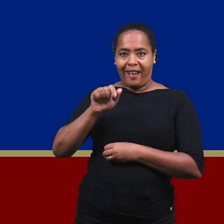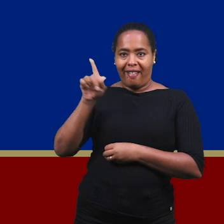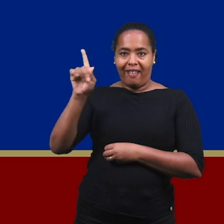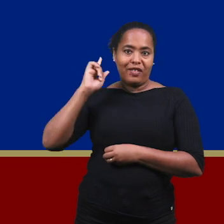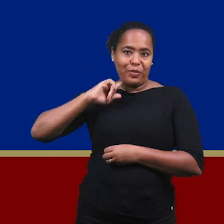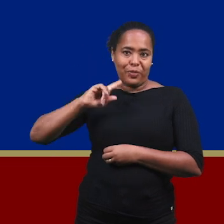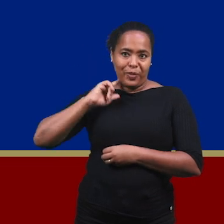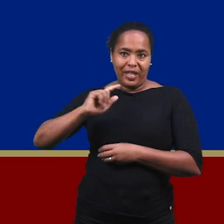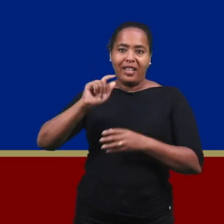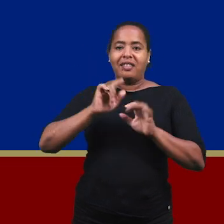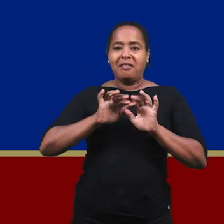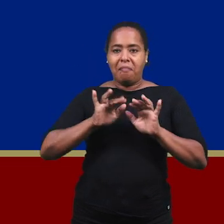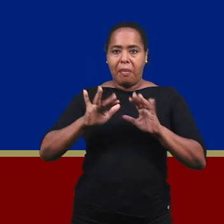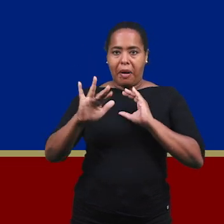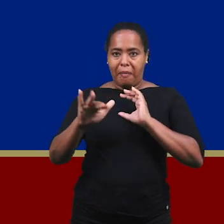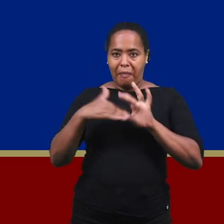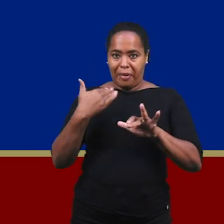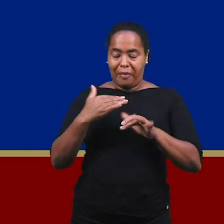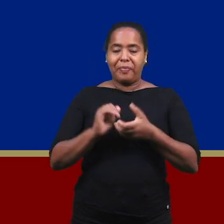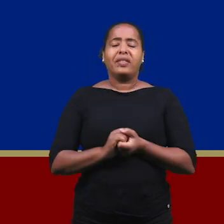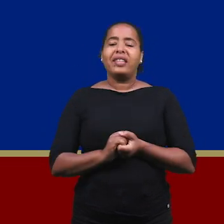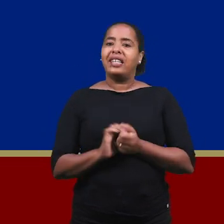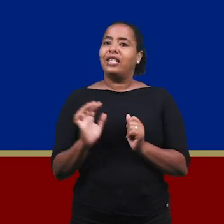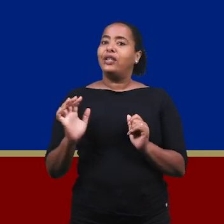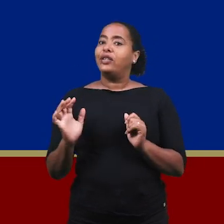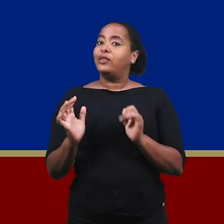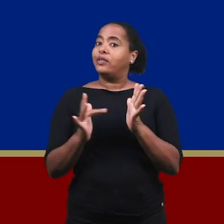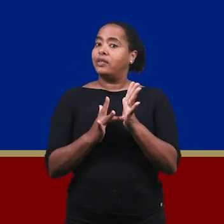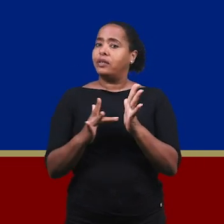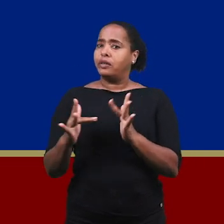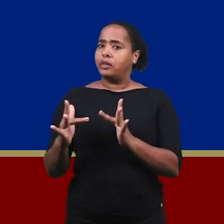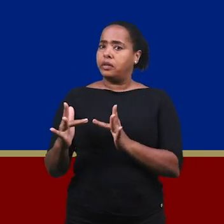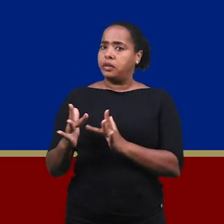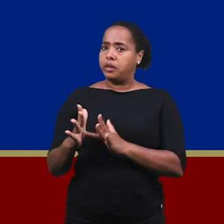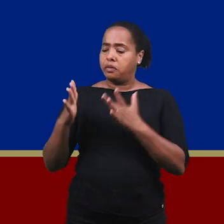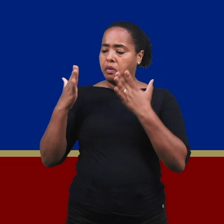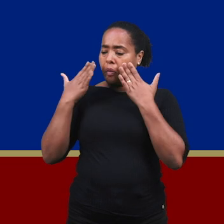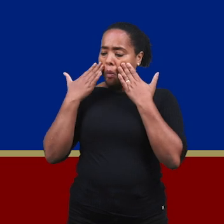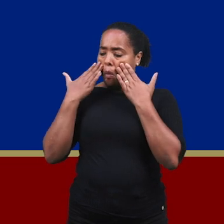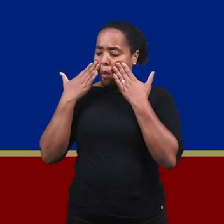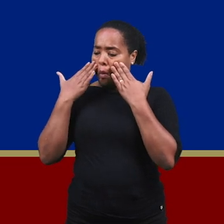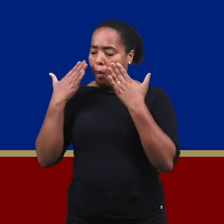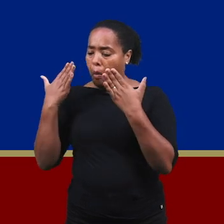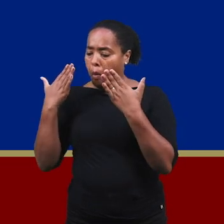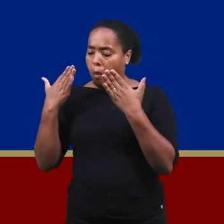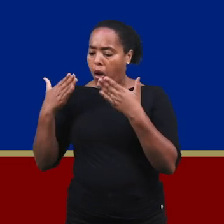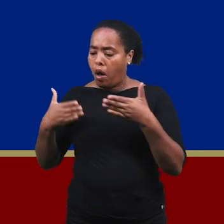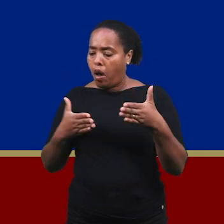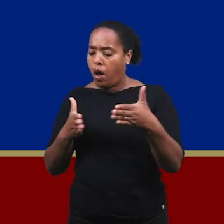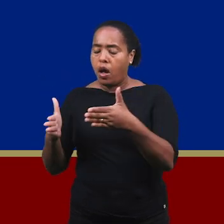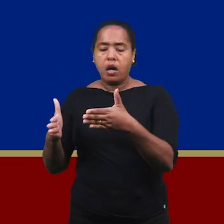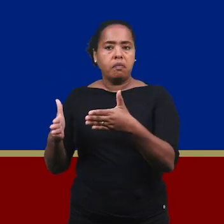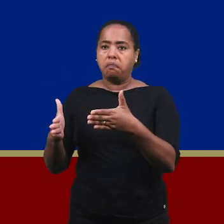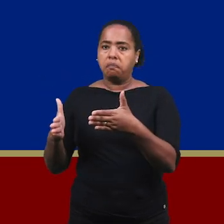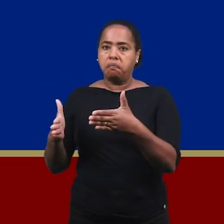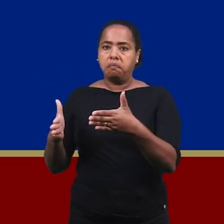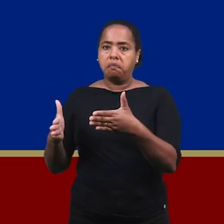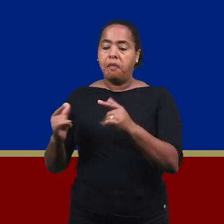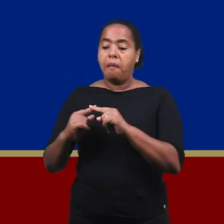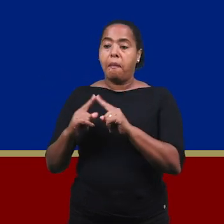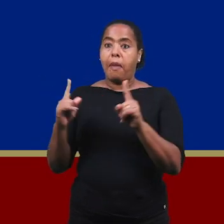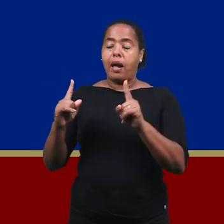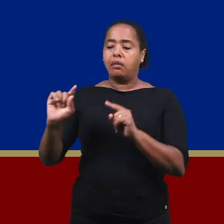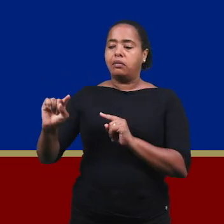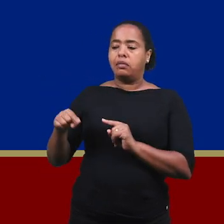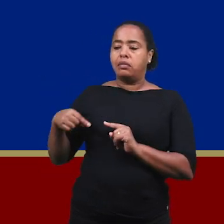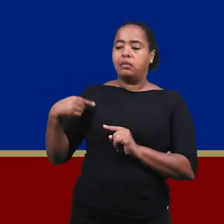нам сестра Бьянка Лоренцо из города Трес Понтас. Иисус не открылся им на пути,